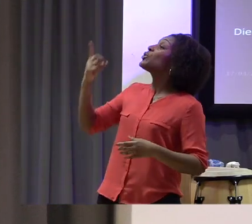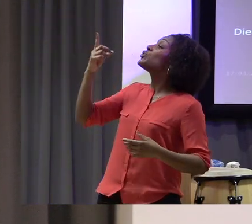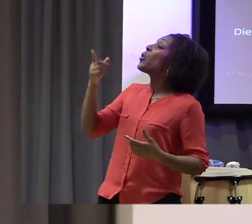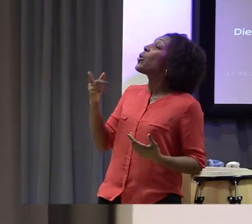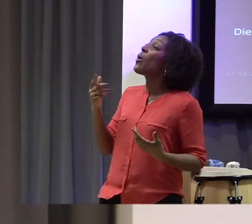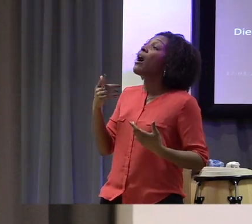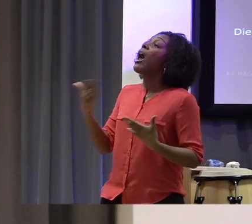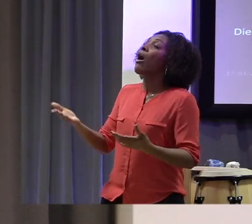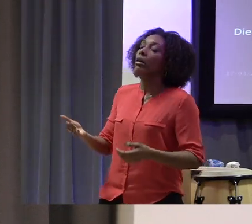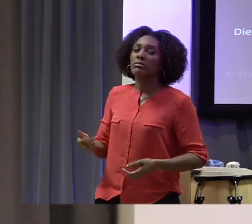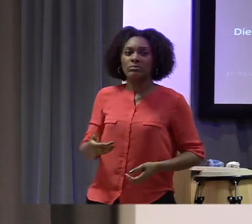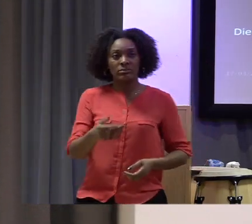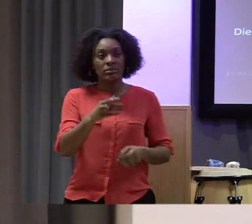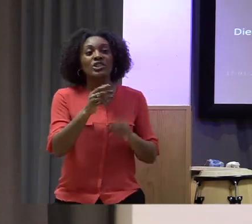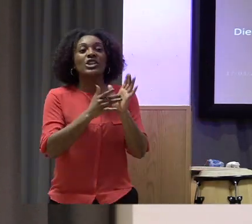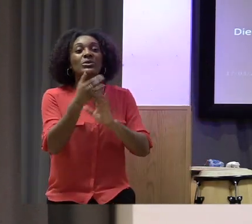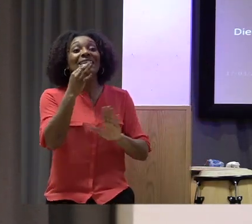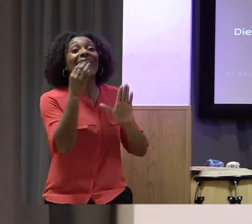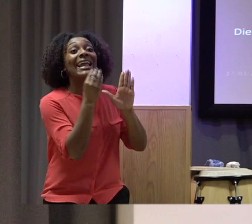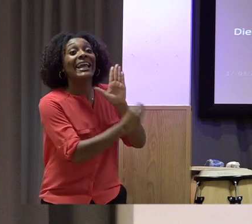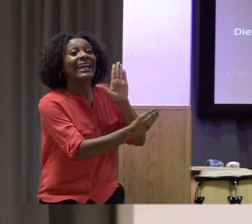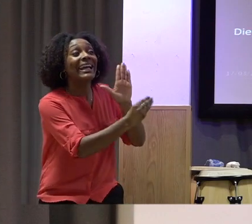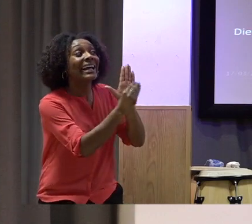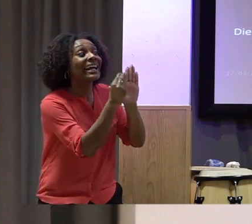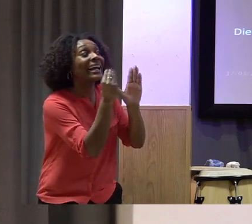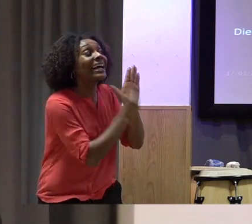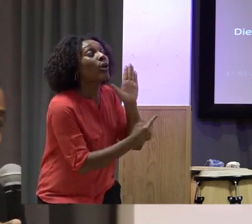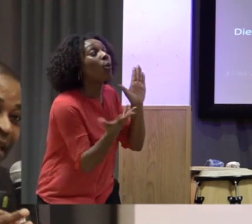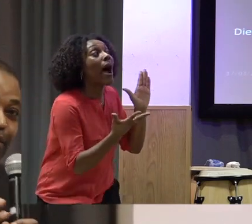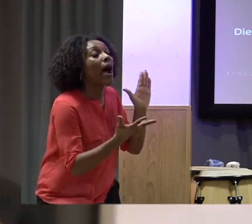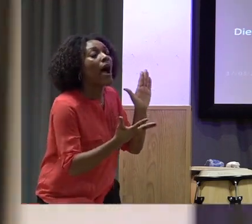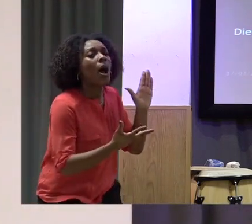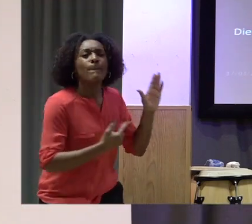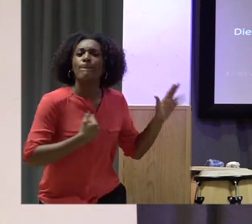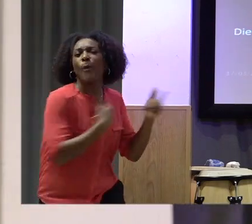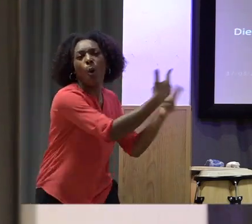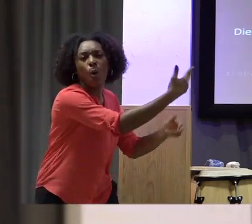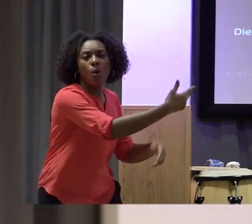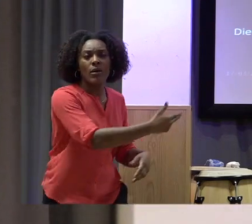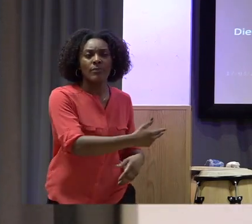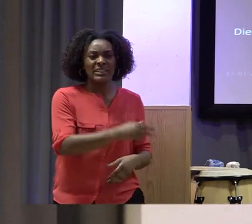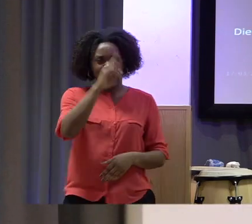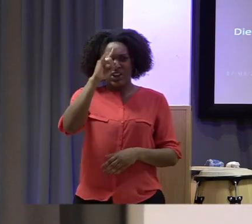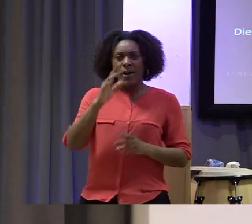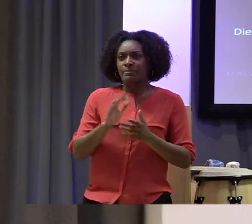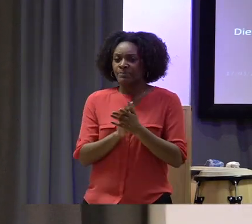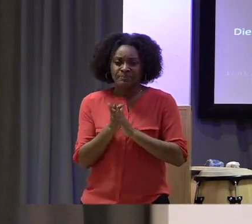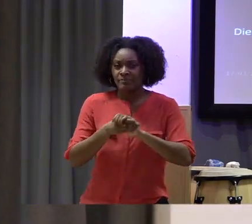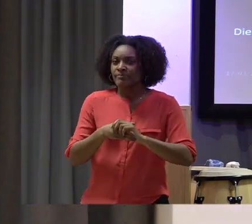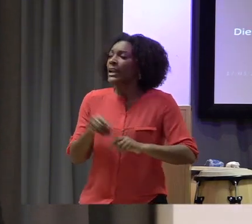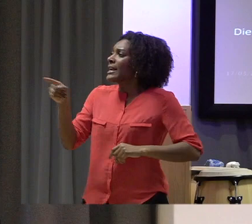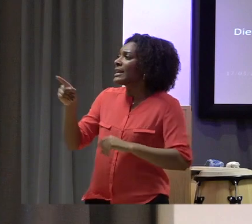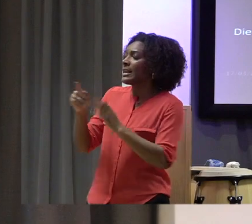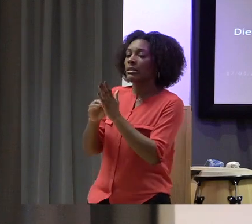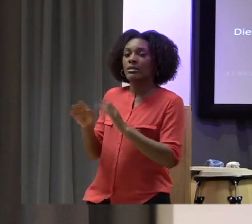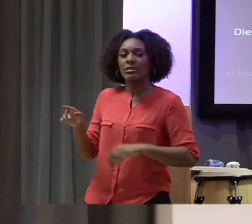est écrit, l'homme ne vivra pas de pain. À chaque fois que le diable voulait l'amener sur le terrain, pour lui dire, tu es fils de Dieu, Jésus le ramenait